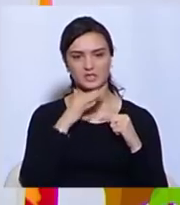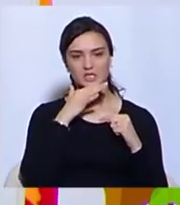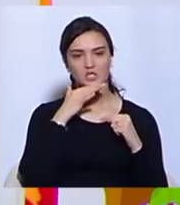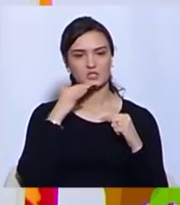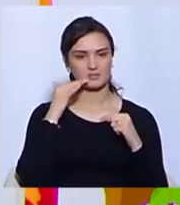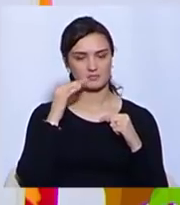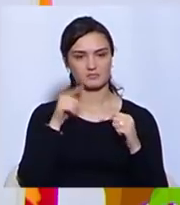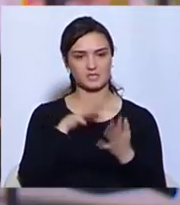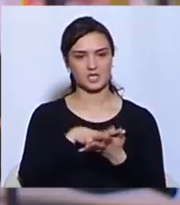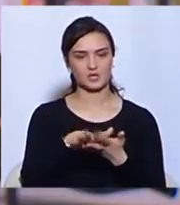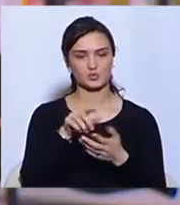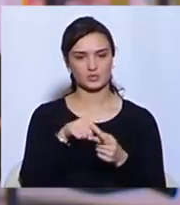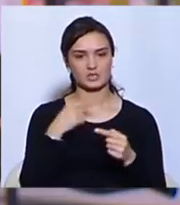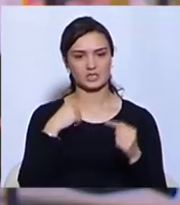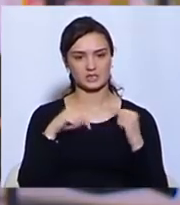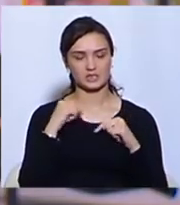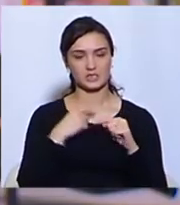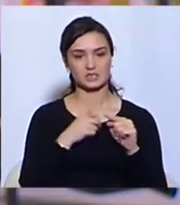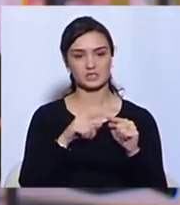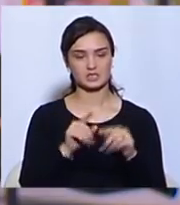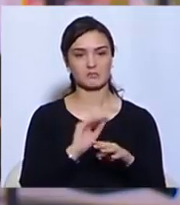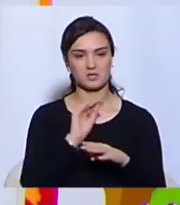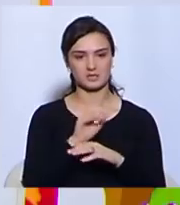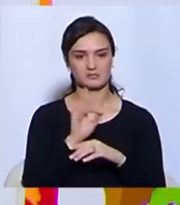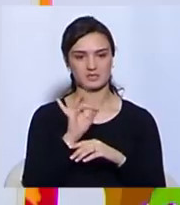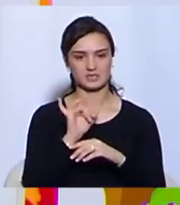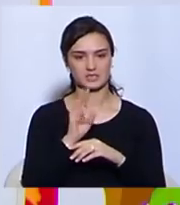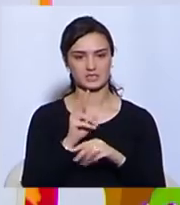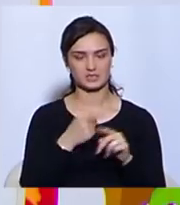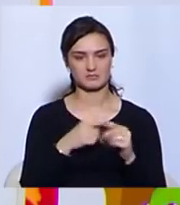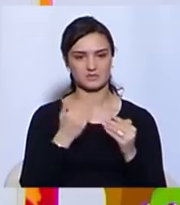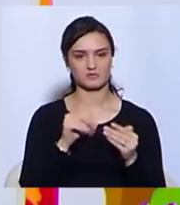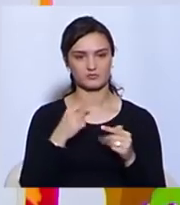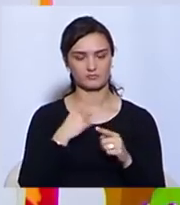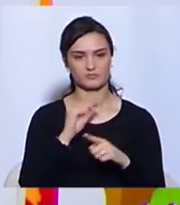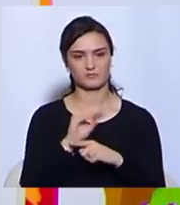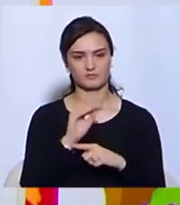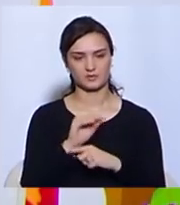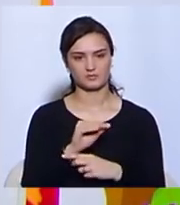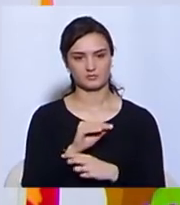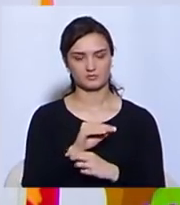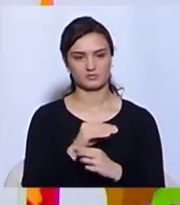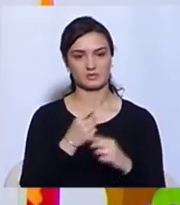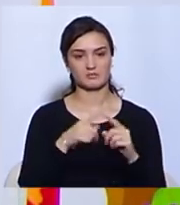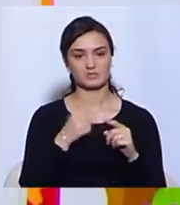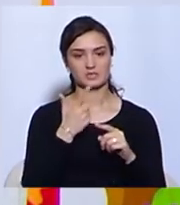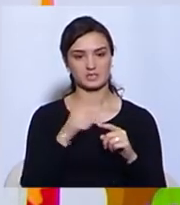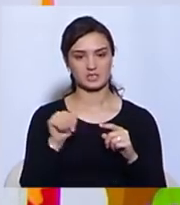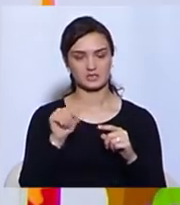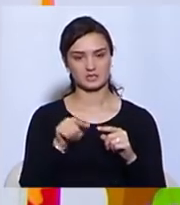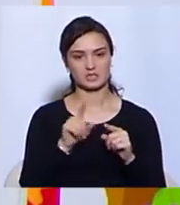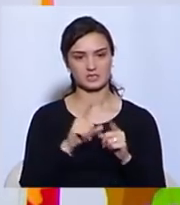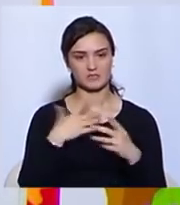გადააჭარბებს დახარჯულ ენერგიას და ეს ქმნის დამატებით რისკს იმისათვის, რომ ჩვენ მოვიმატოთ. გარდა ამისა, აქ შემოდის